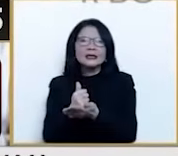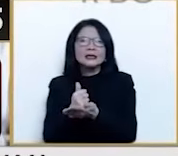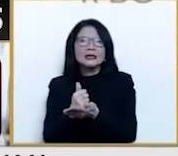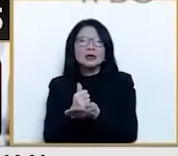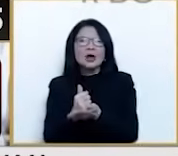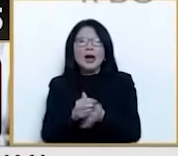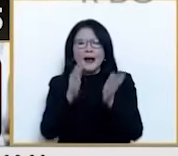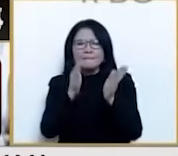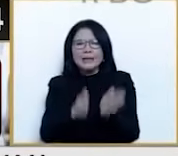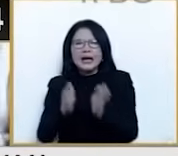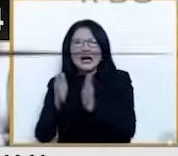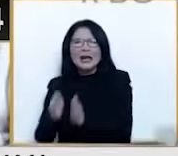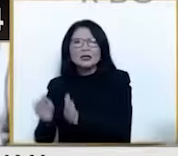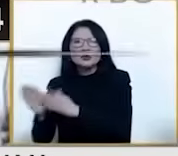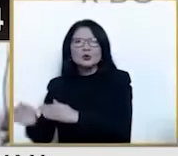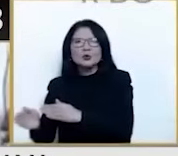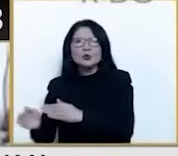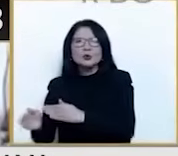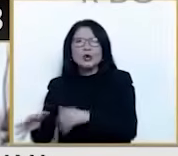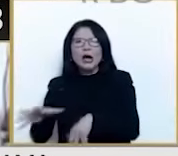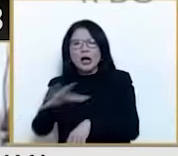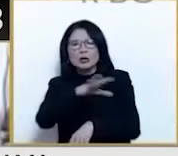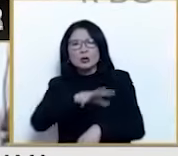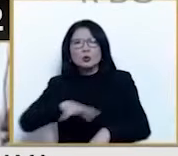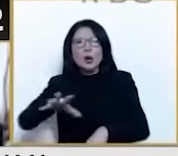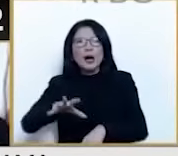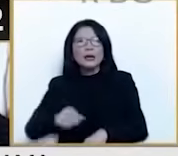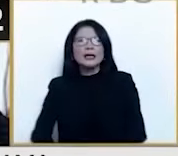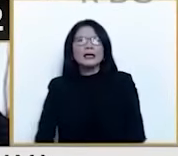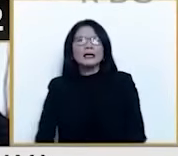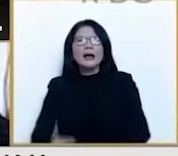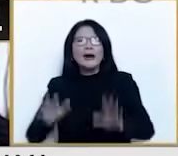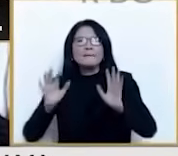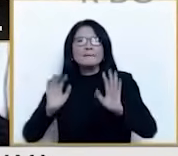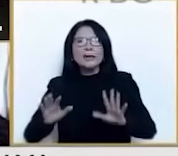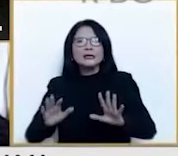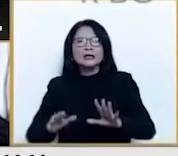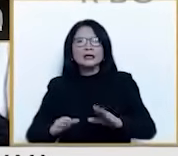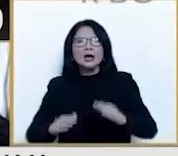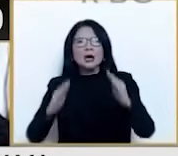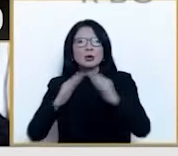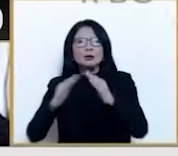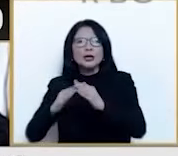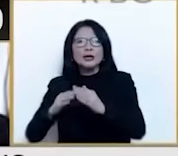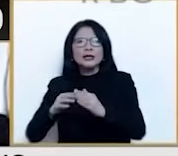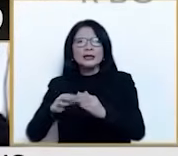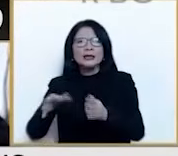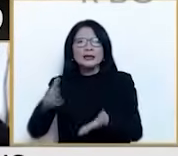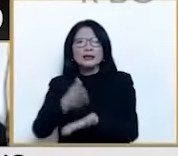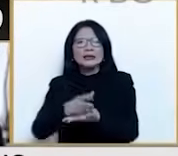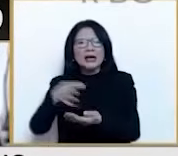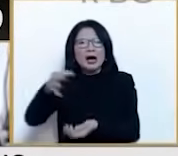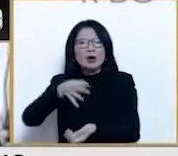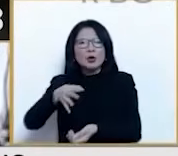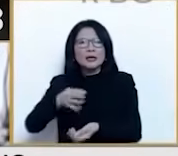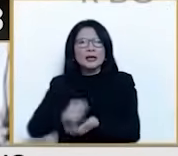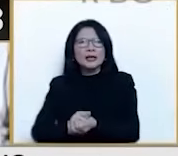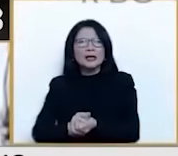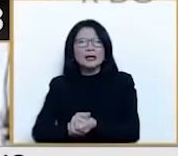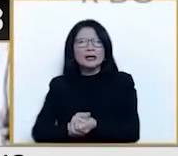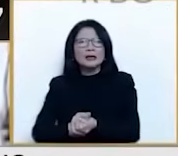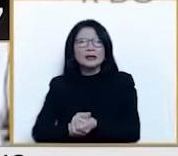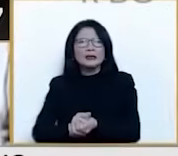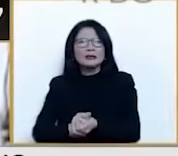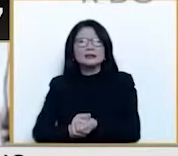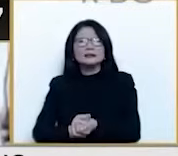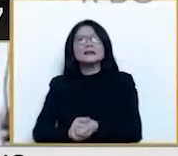mengatur lagi tata ruang. Kami akan memperbanyak hunian di tengah kota, kami akan memperbanyak ruang kerja